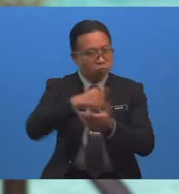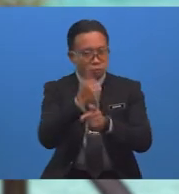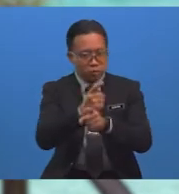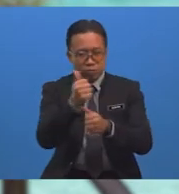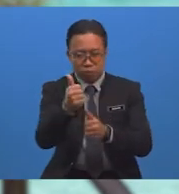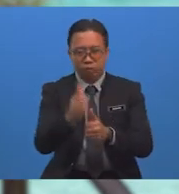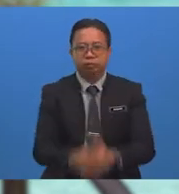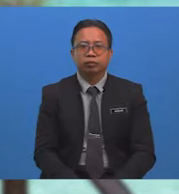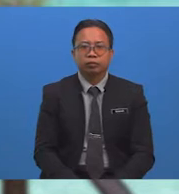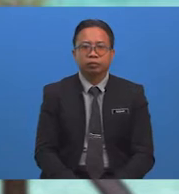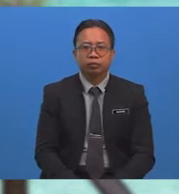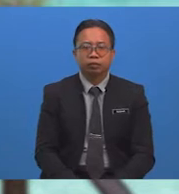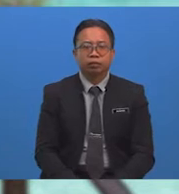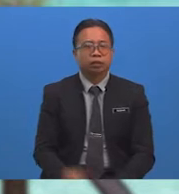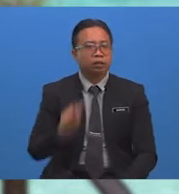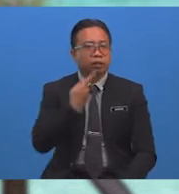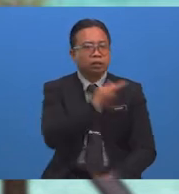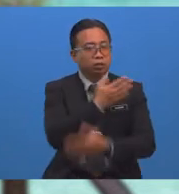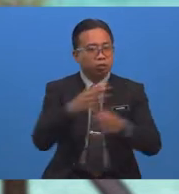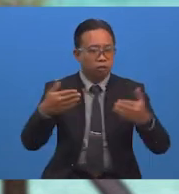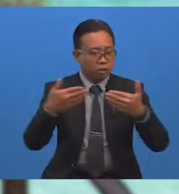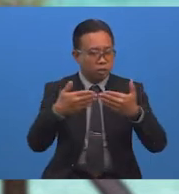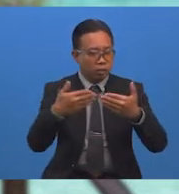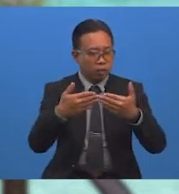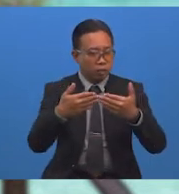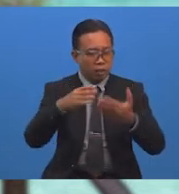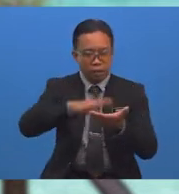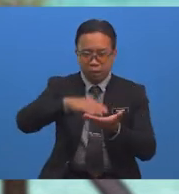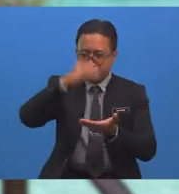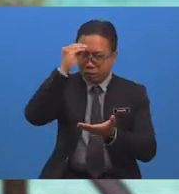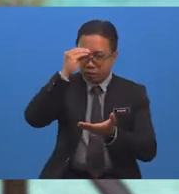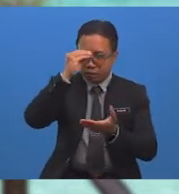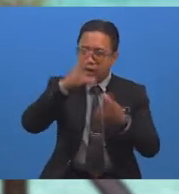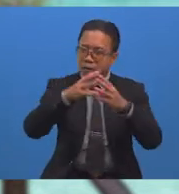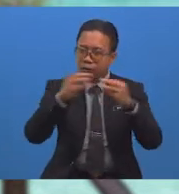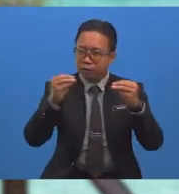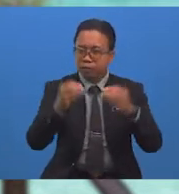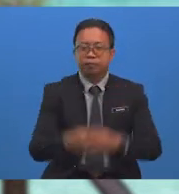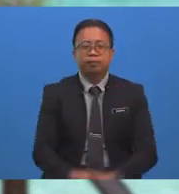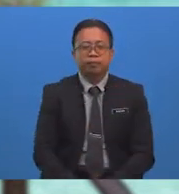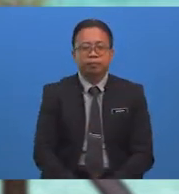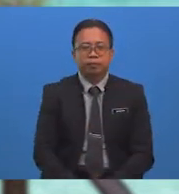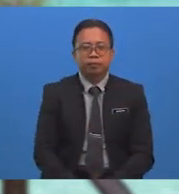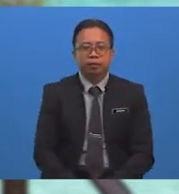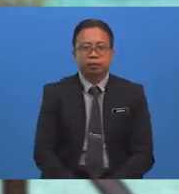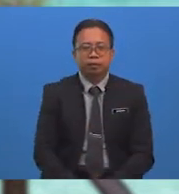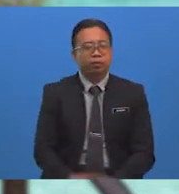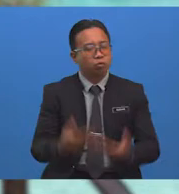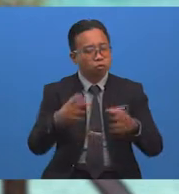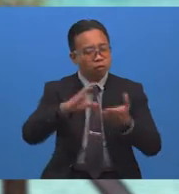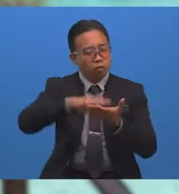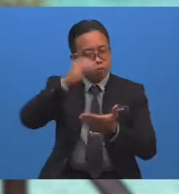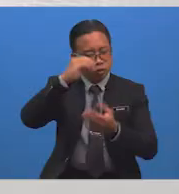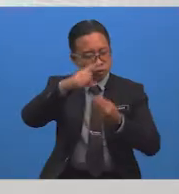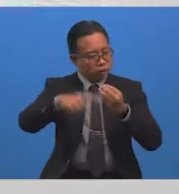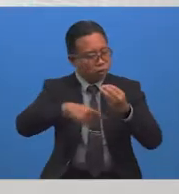Baiklah murid-murid kita sudah tiba ke Penghujung pembelajaran pada hari ini sepanjang sesi pembelajaran pada